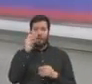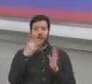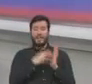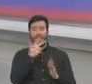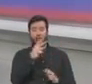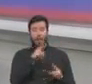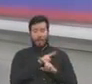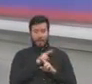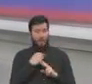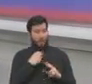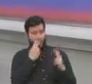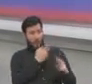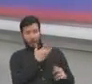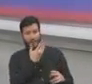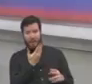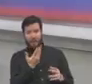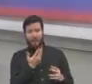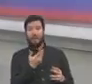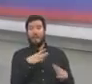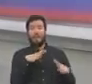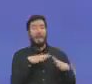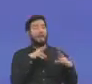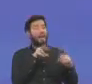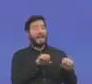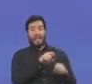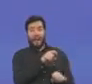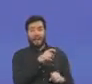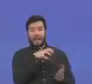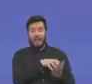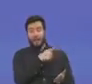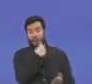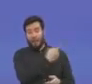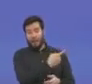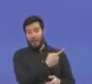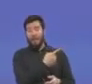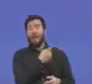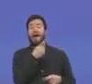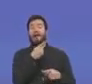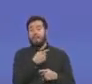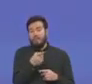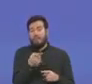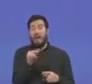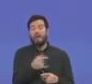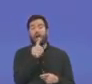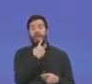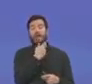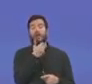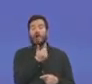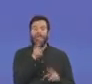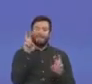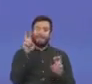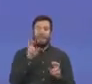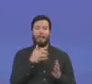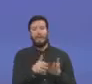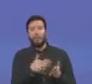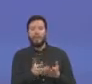nie sú nezmysly. Keď to hovorí premiér tejto krajiny, je to absolútne relevantné. Hovorí ešte o minutej, o ukradnutej, alebo